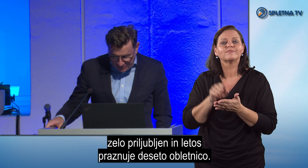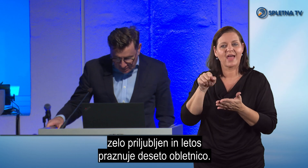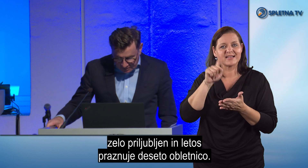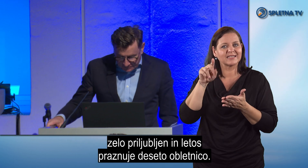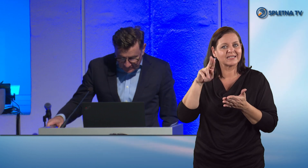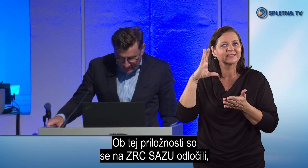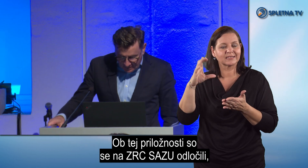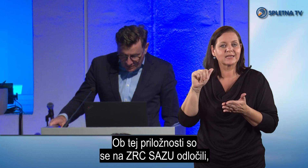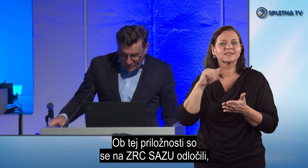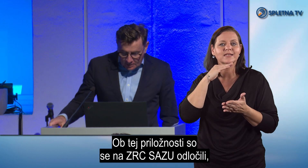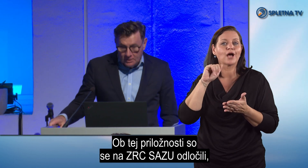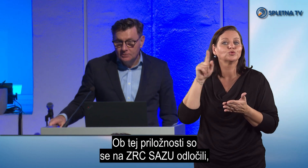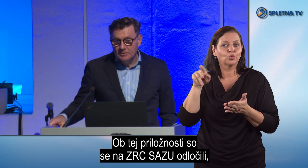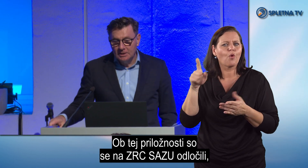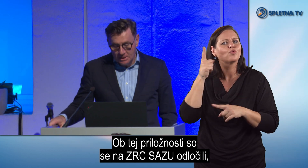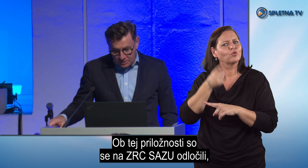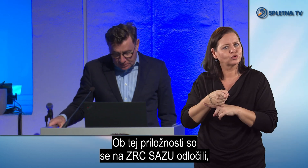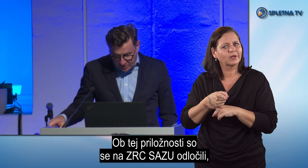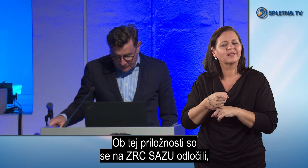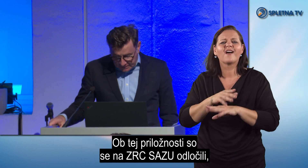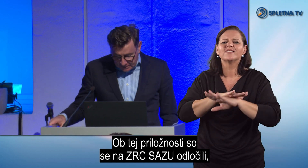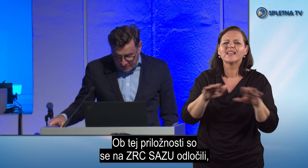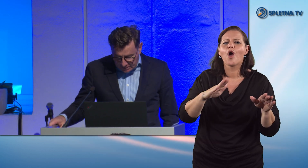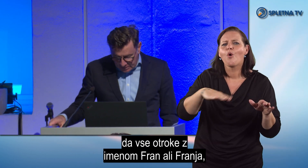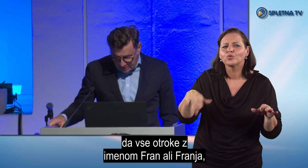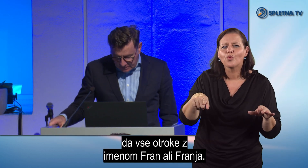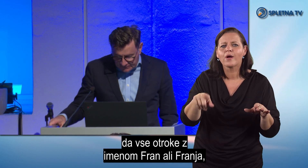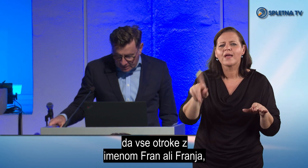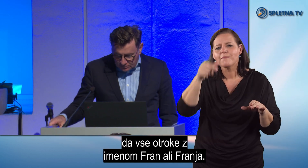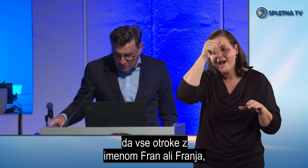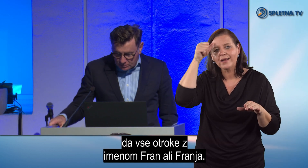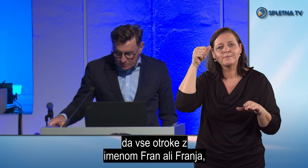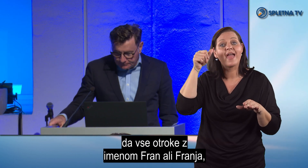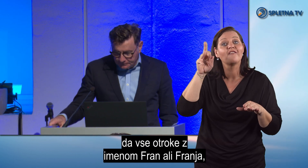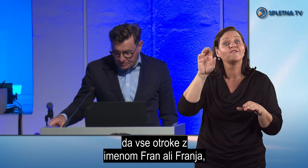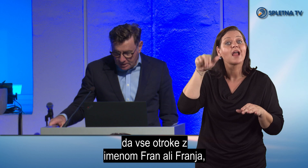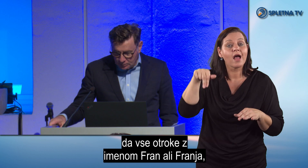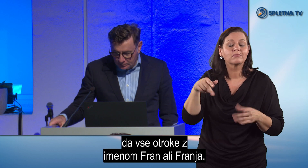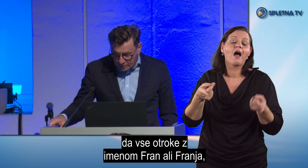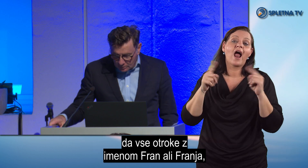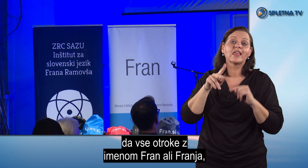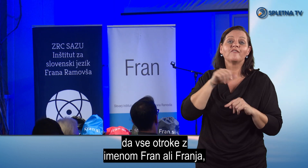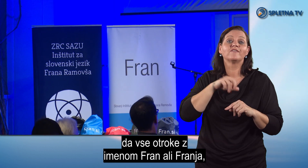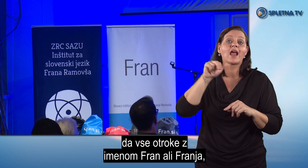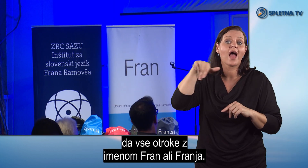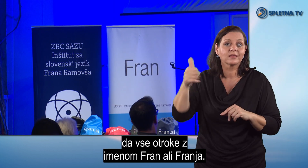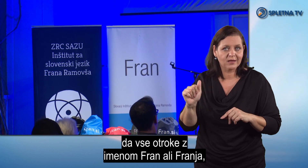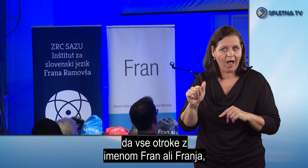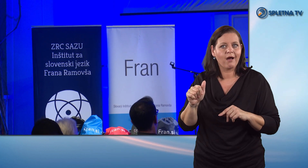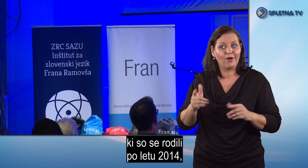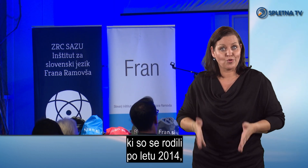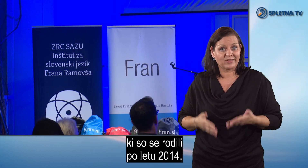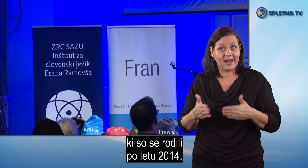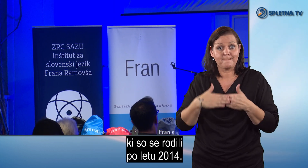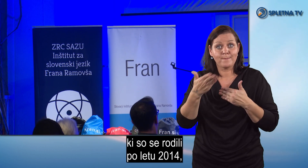Ob tej priložnosti so se na ZRC SAZU odločili, da vse otroke z imenom Fran ali Franja, ki so se rodili po